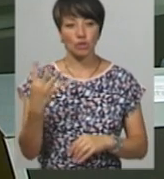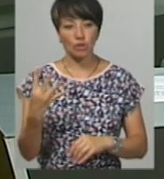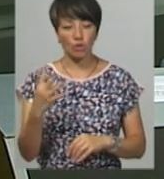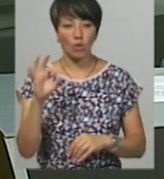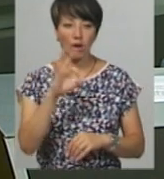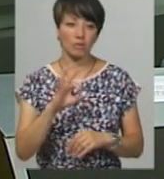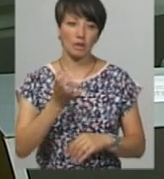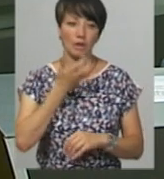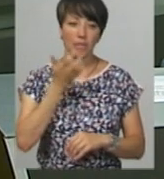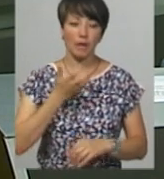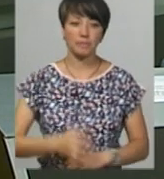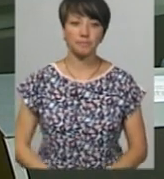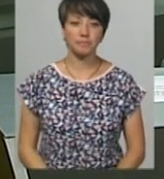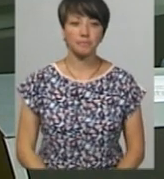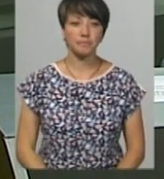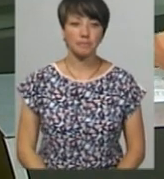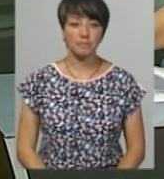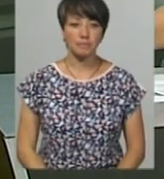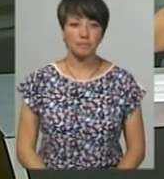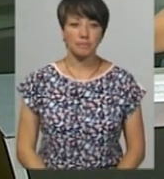19-24 градусів тепла, каже Люся Ковалишина.